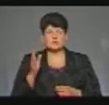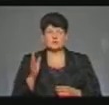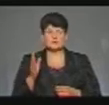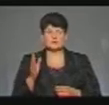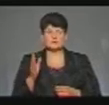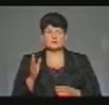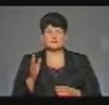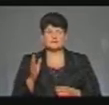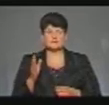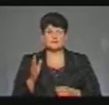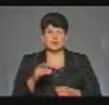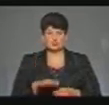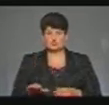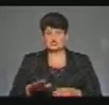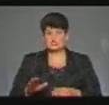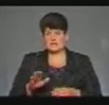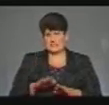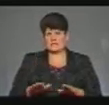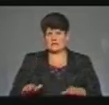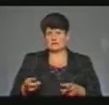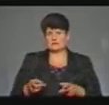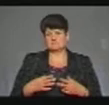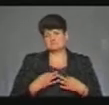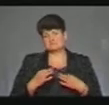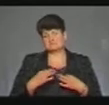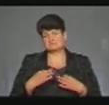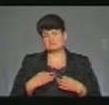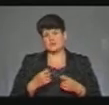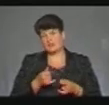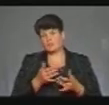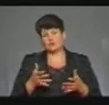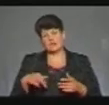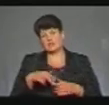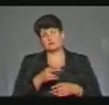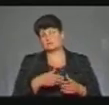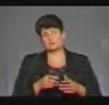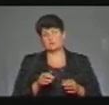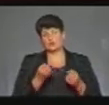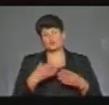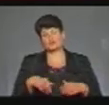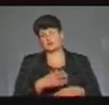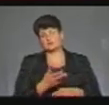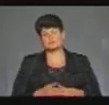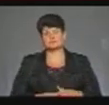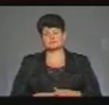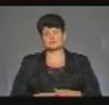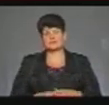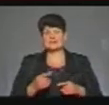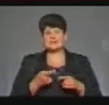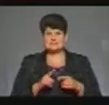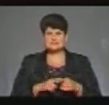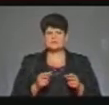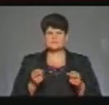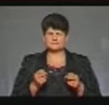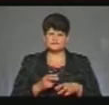а тут жінка і діти. Без питання несіть, що можете в руках. Не можете нести, без питання йдіть без нічого. Тобто ця насильницька